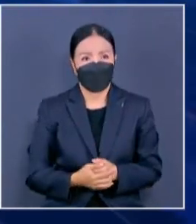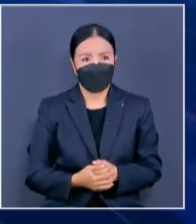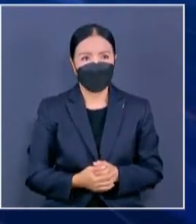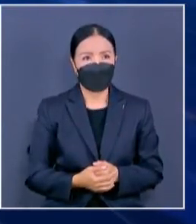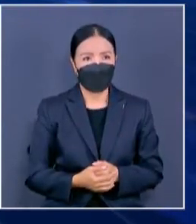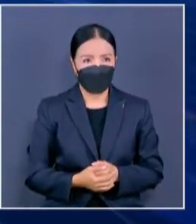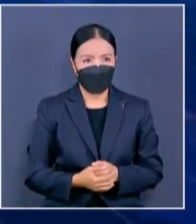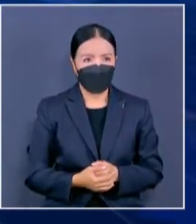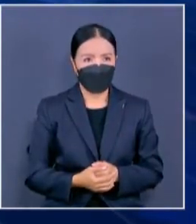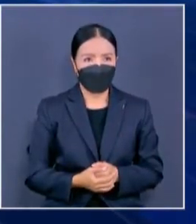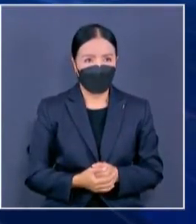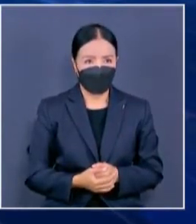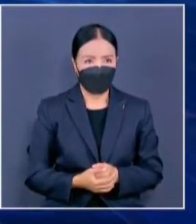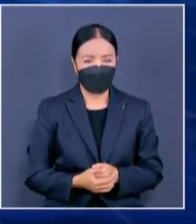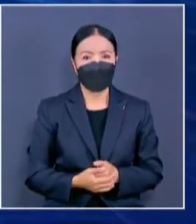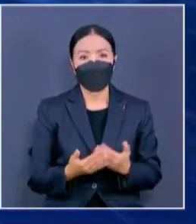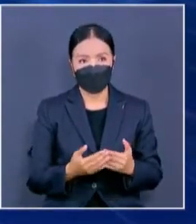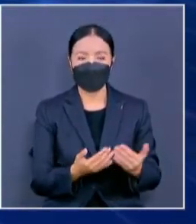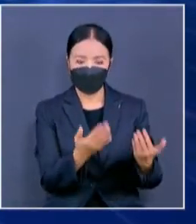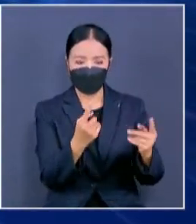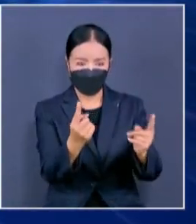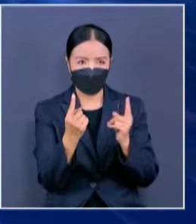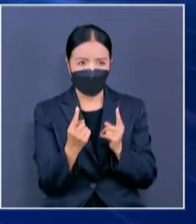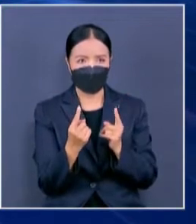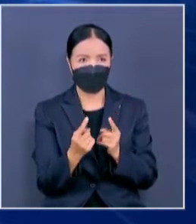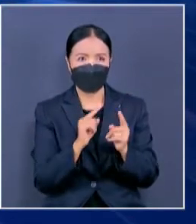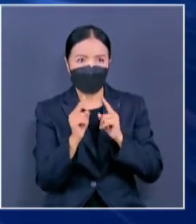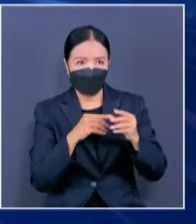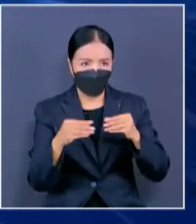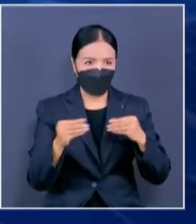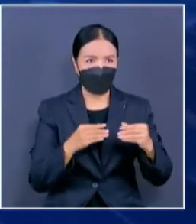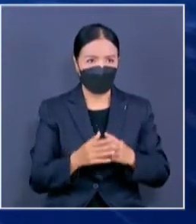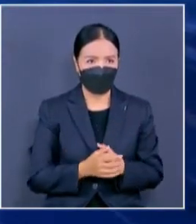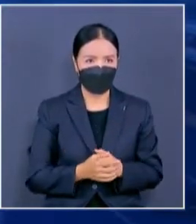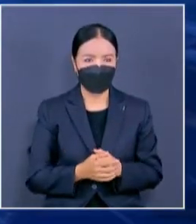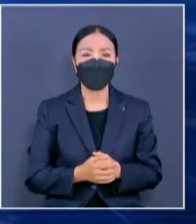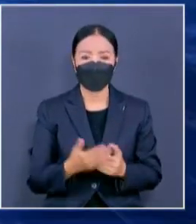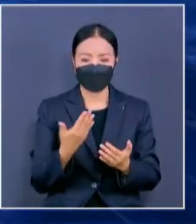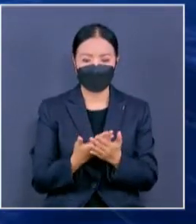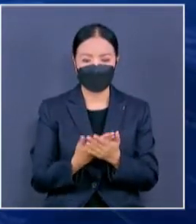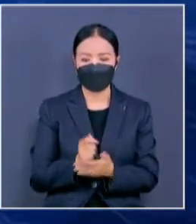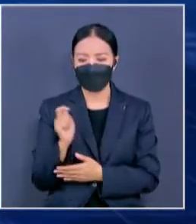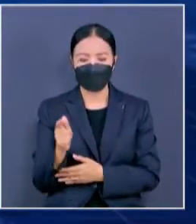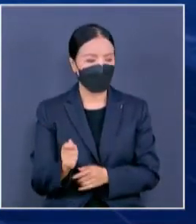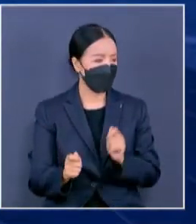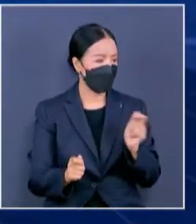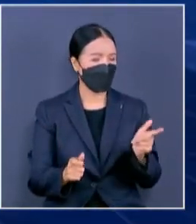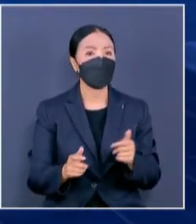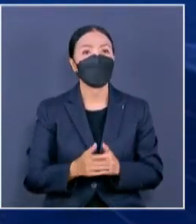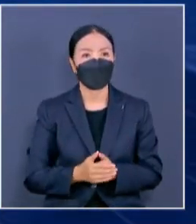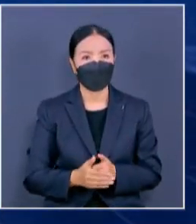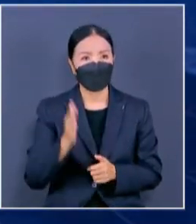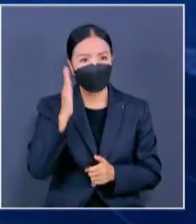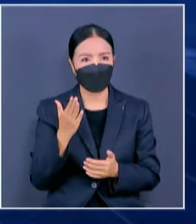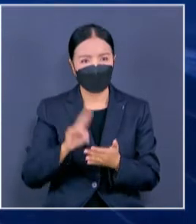นั้นตำรวจสน.ห้วยขวางก็ได้มีการเรียกทั้งคู่เข้าพบเพื่อไกล่เกลี่ยมีการเสียค่าปรับทั้งสองคนจนเกิดกระแสวิพ